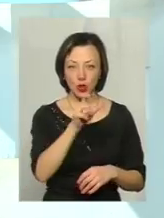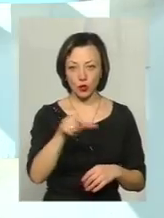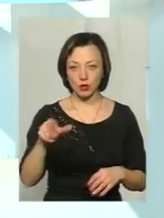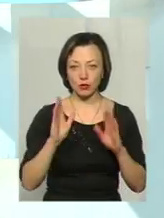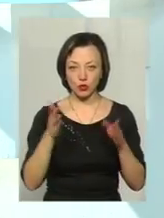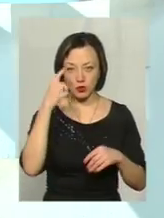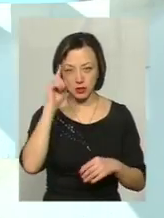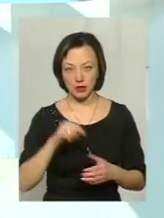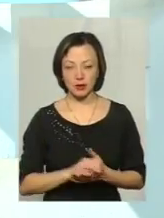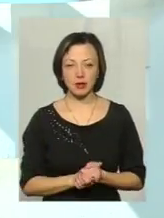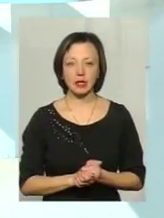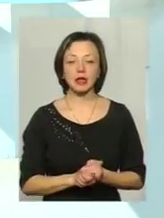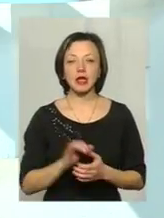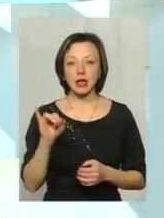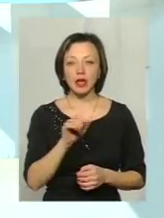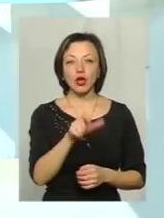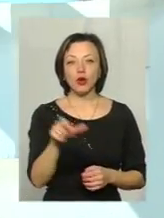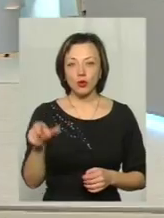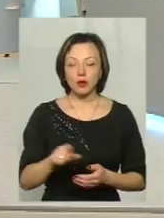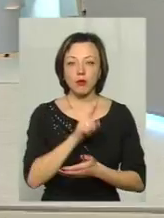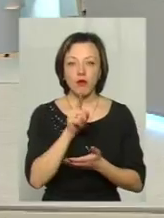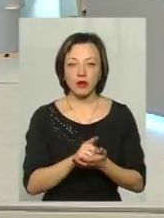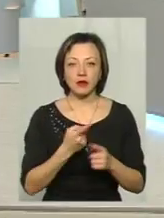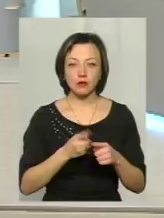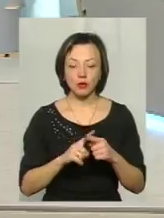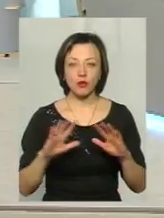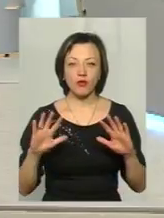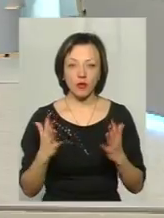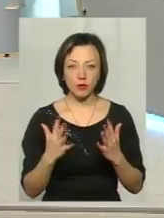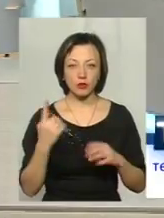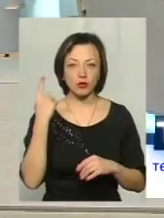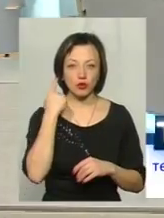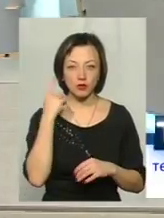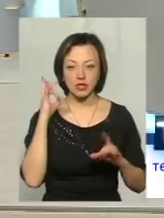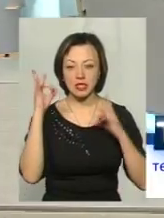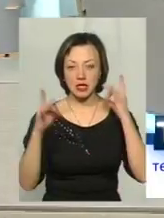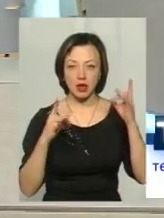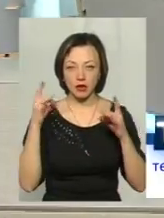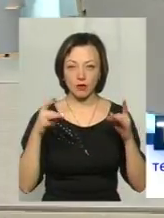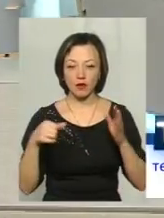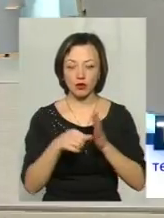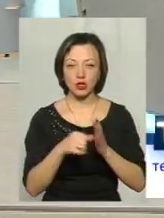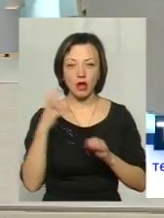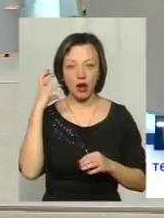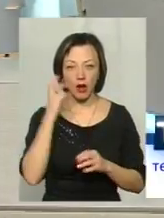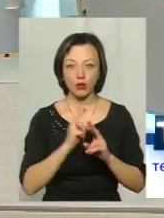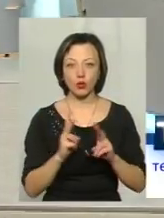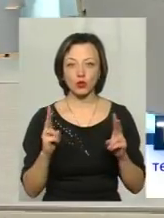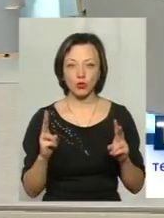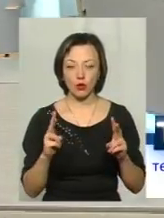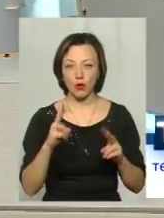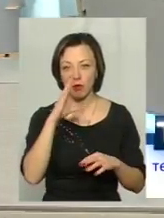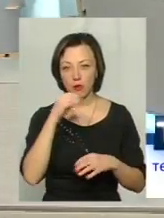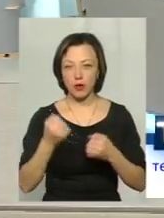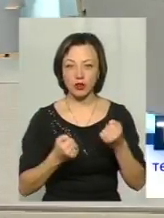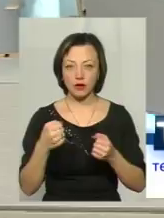дивіться, ви сказали. І люди повинні в цьому випадку, почувши сирену, включити радіо. Хто їде в